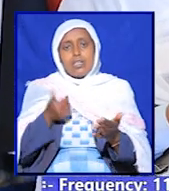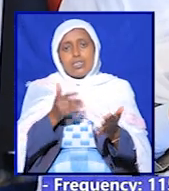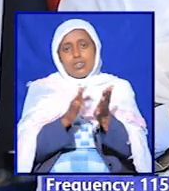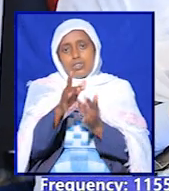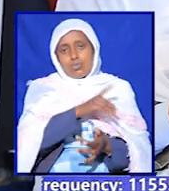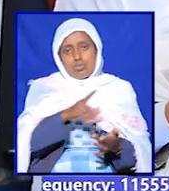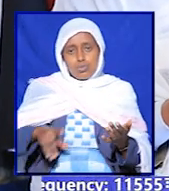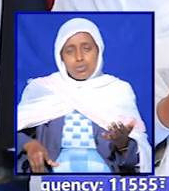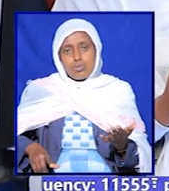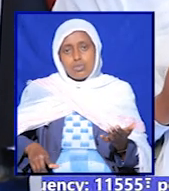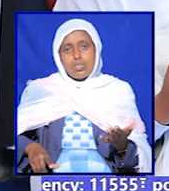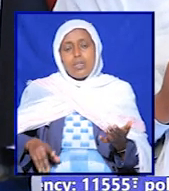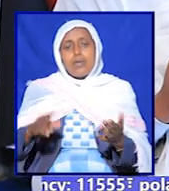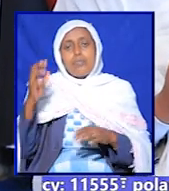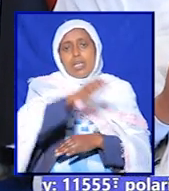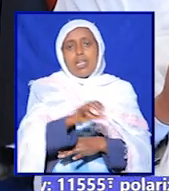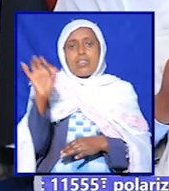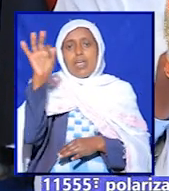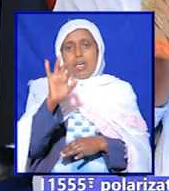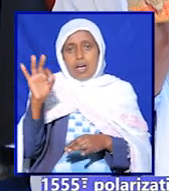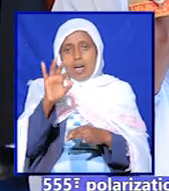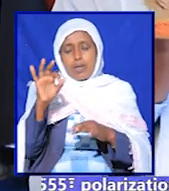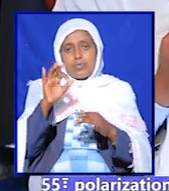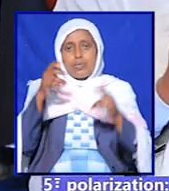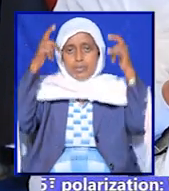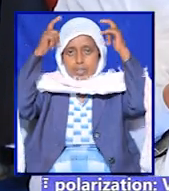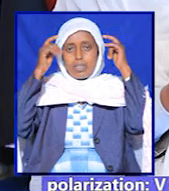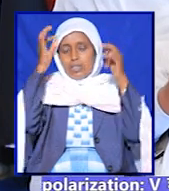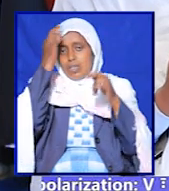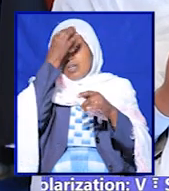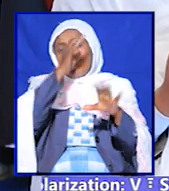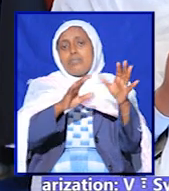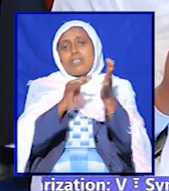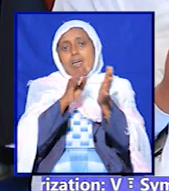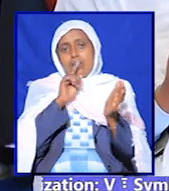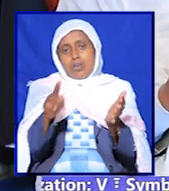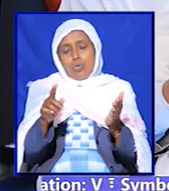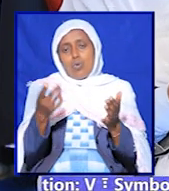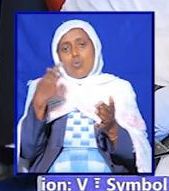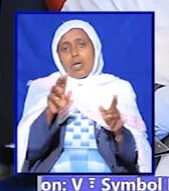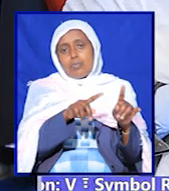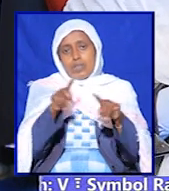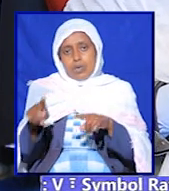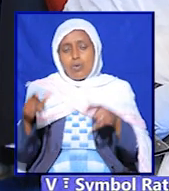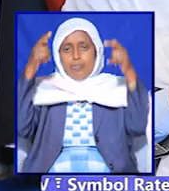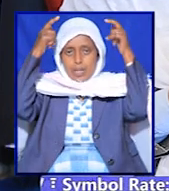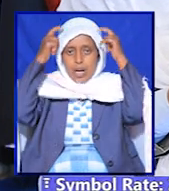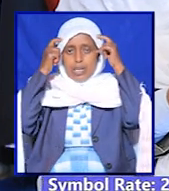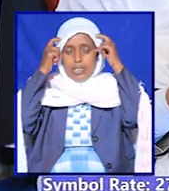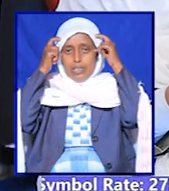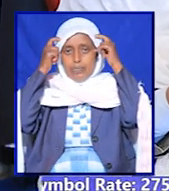ኢየሱስ ክርስቶስ በዕለተ ዓርብ የተቀዳጀው አክሊለ ሦክ ምሳሌ ነው። ወይም